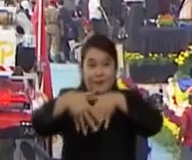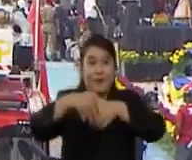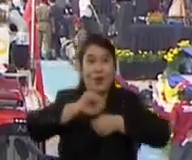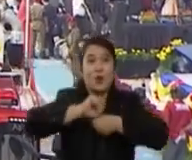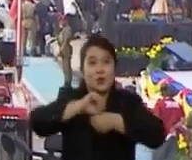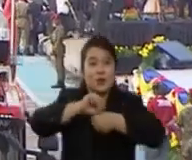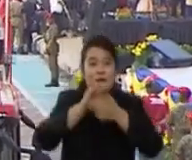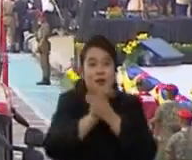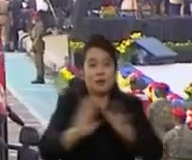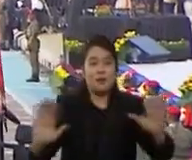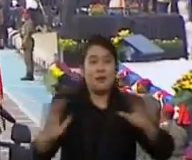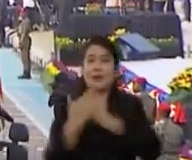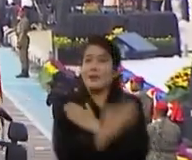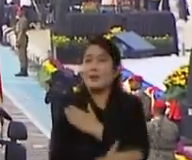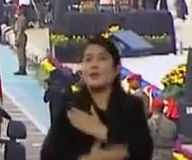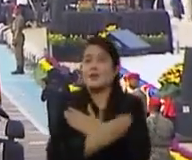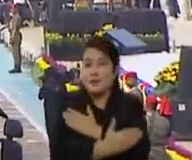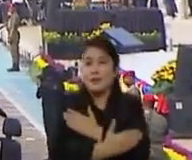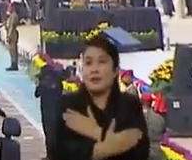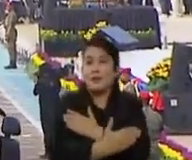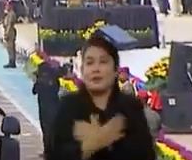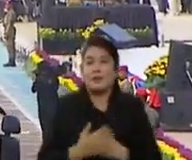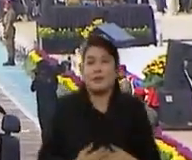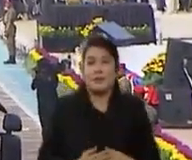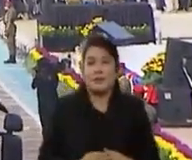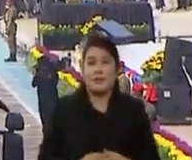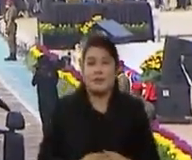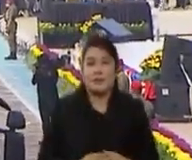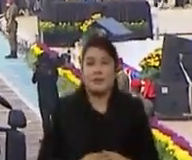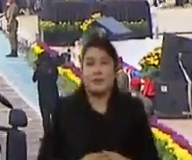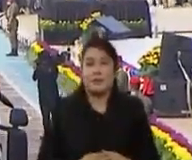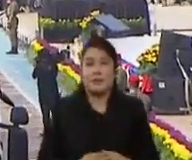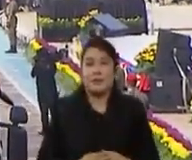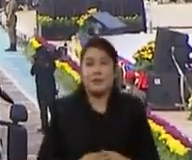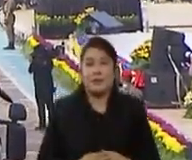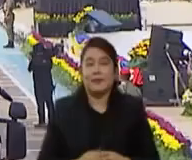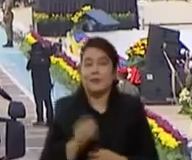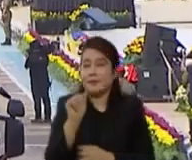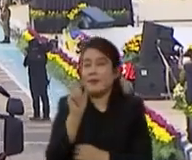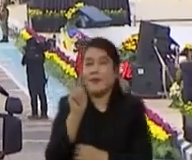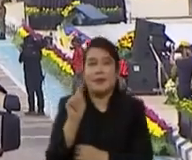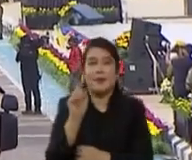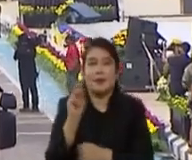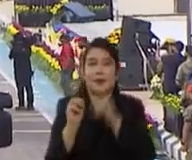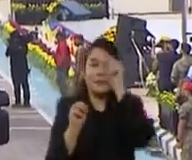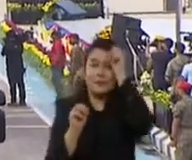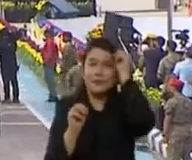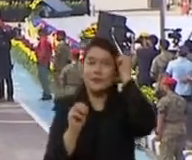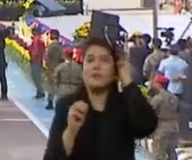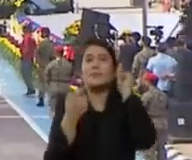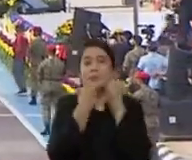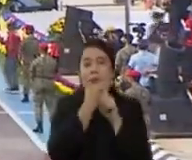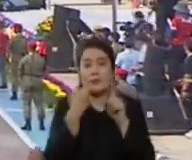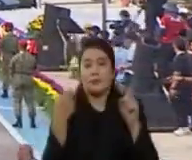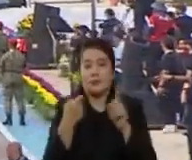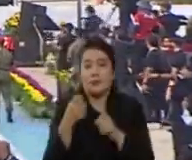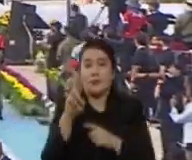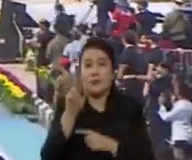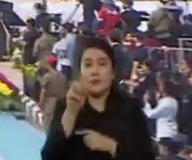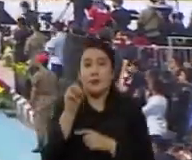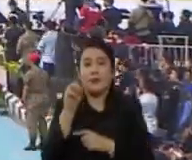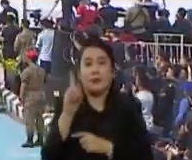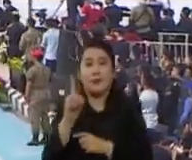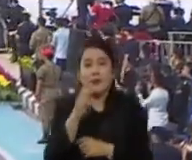Kontinjen Keselamatan Negara terdiri daripada Angkatan Tentera Malaysia dari Pasukan Darat, Laut